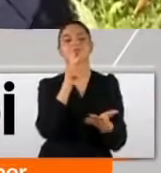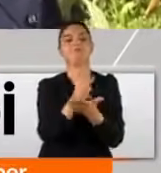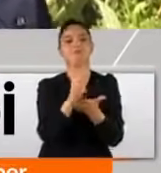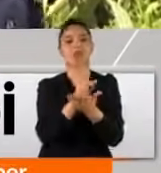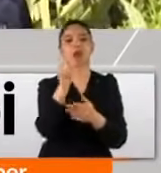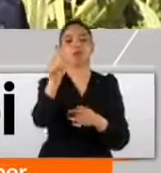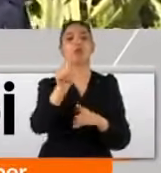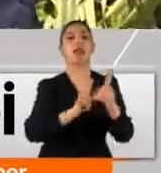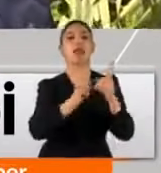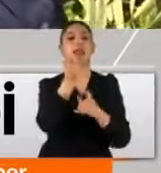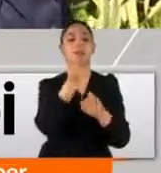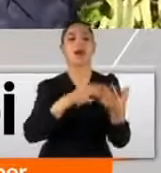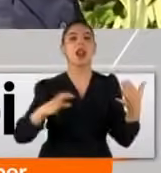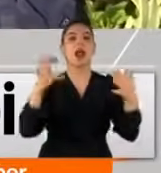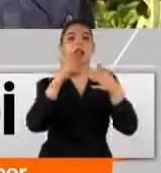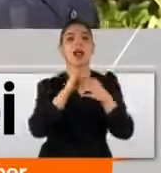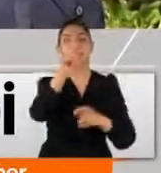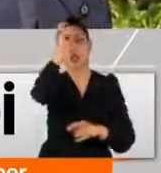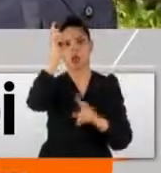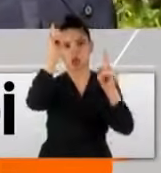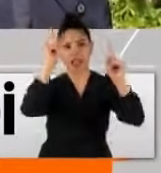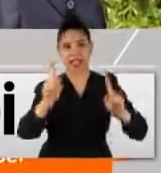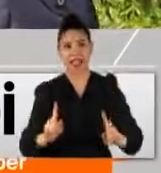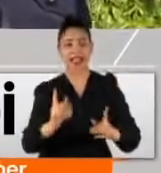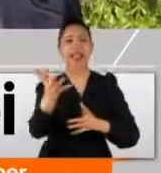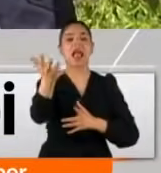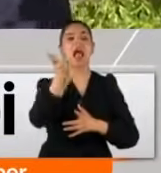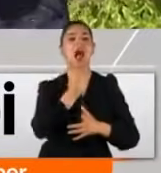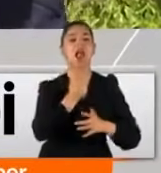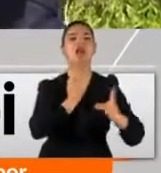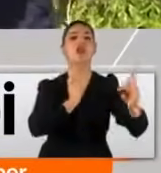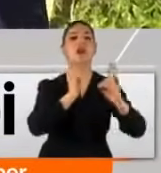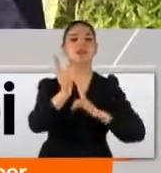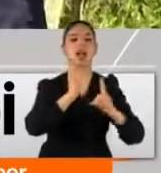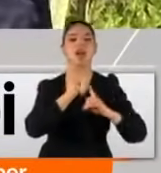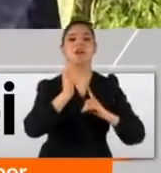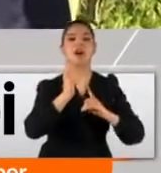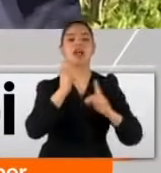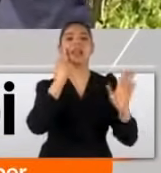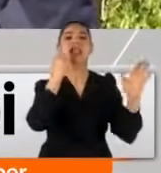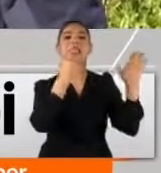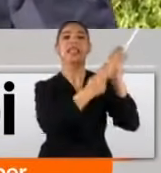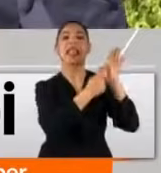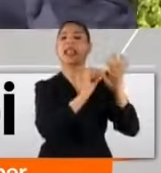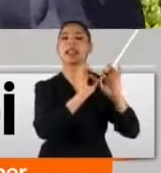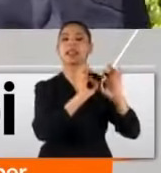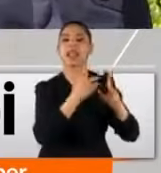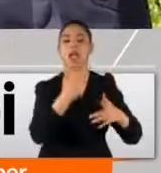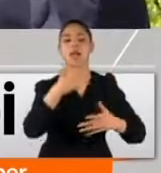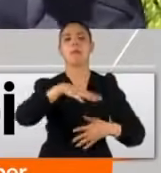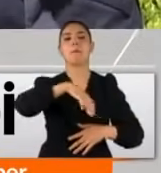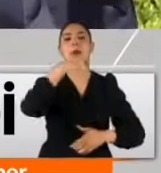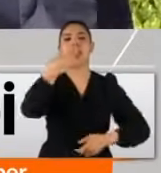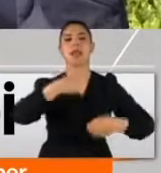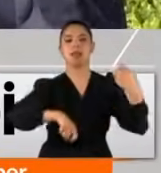İşte kripto paralarla ilgili Türkiye'de açılan alacak davasının dayanaklarından biri de Merkez Bankası'nın